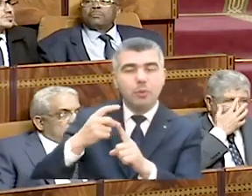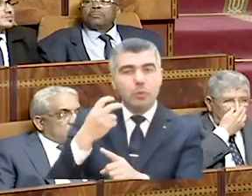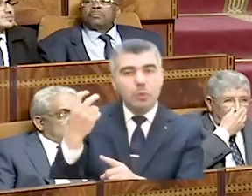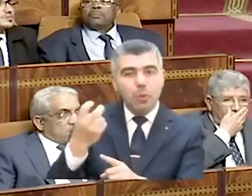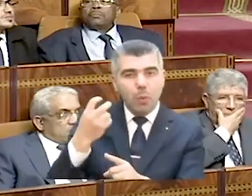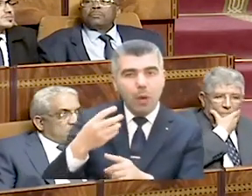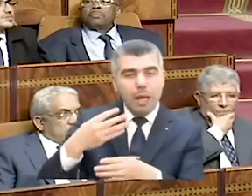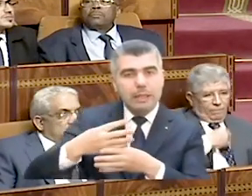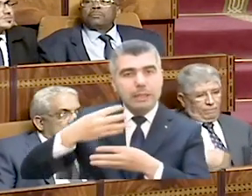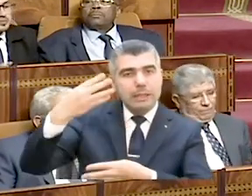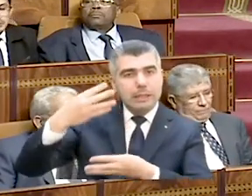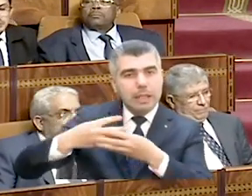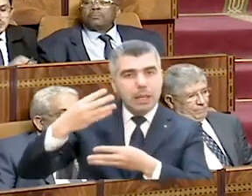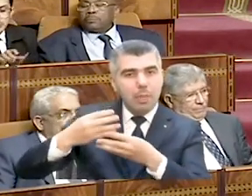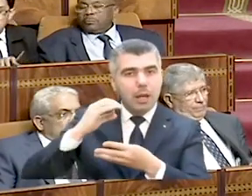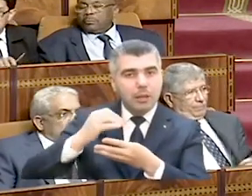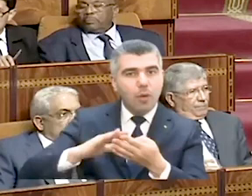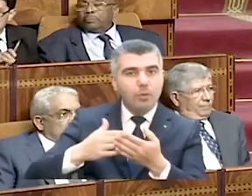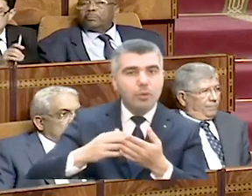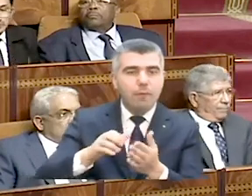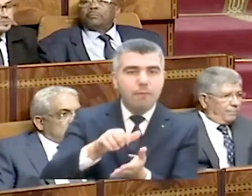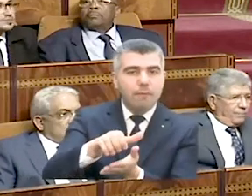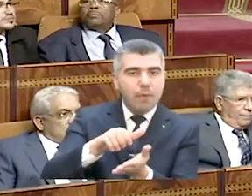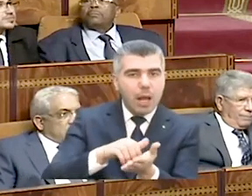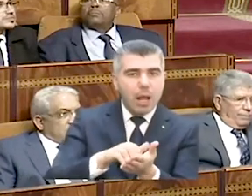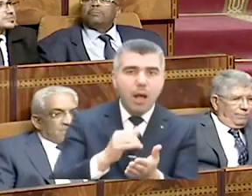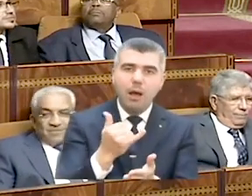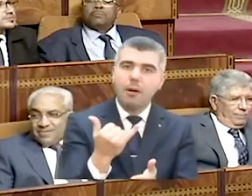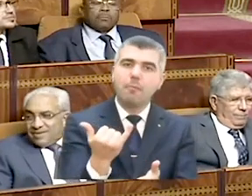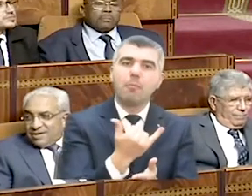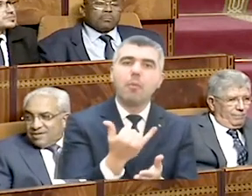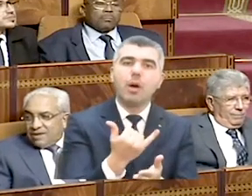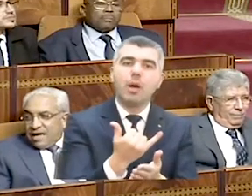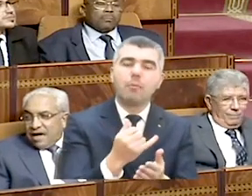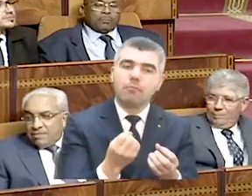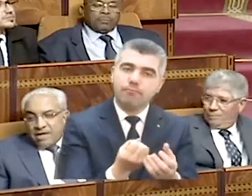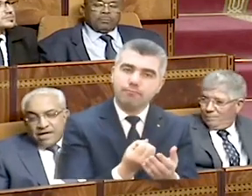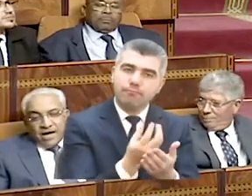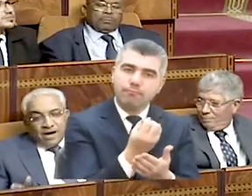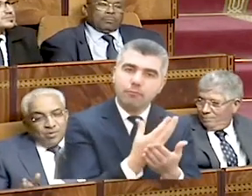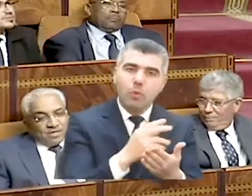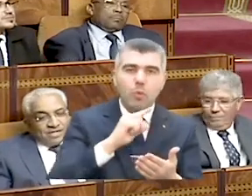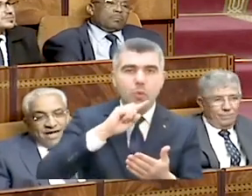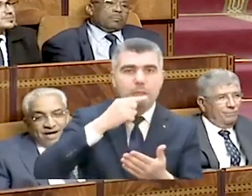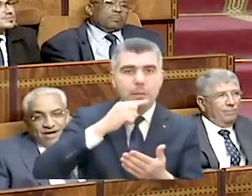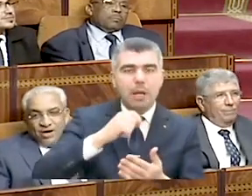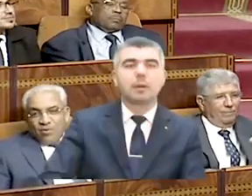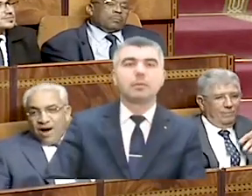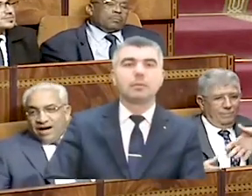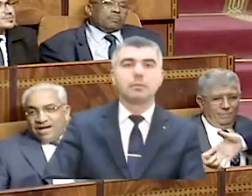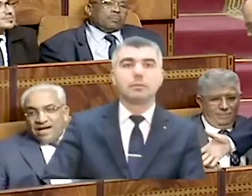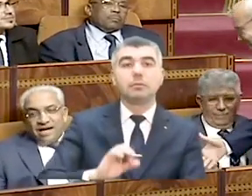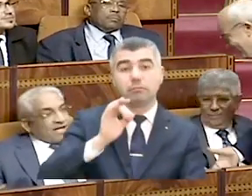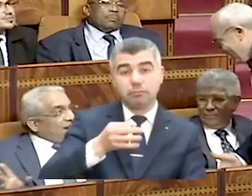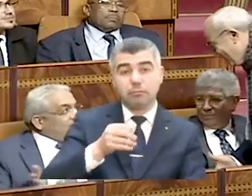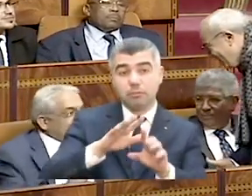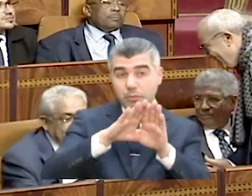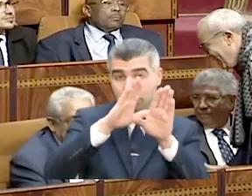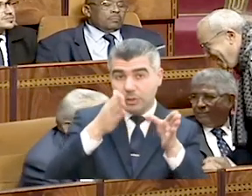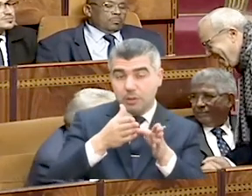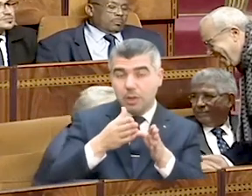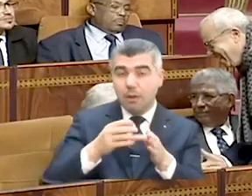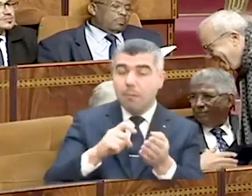في السينما في الطاقات المتجدده وفي الفلاحه خاصه الورود والتمر السيد الوزير هاد النفق هو